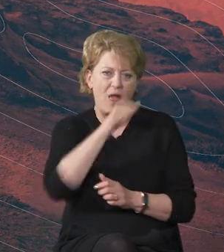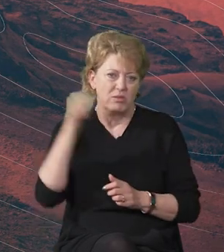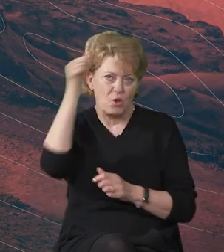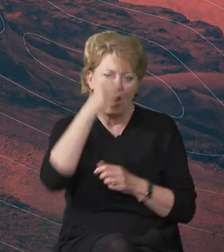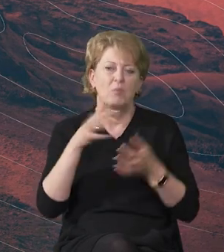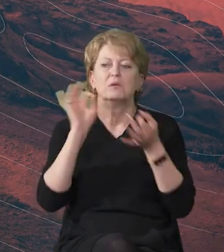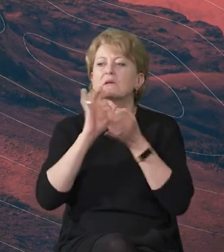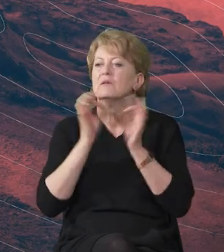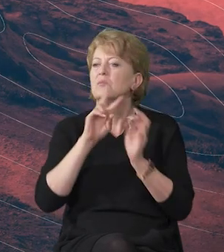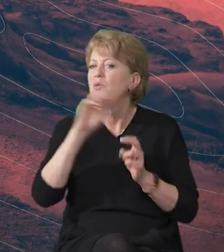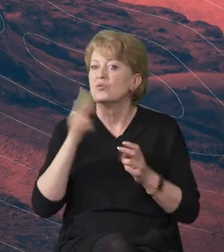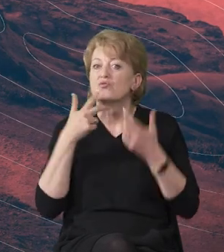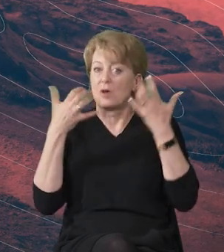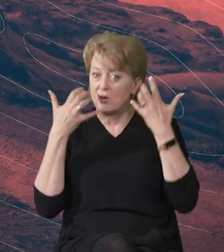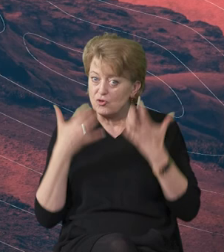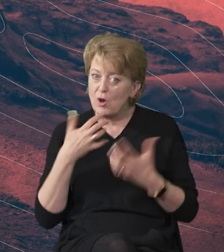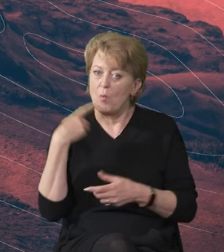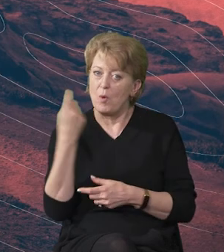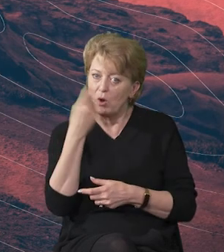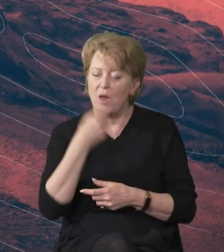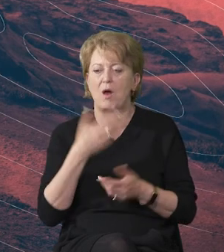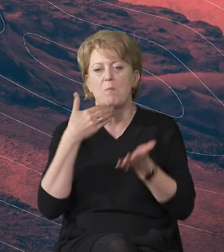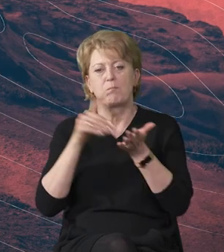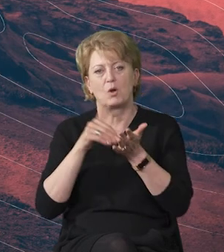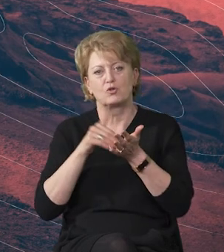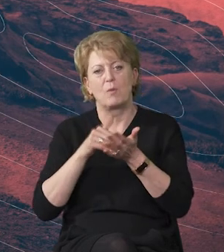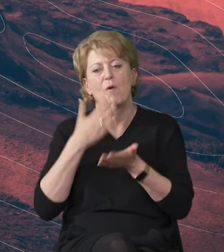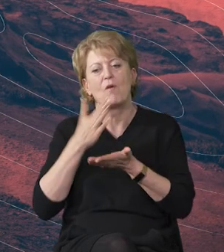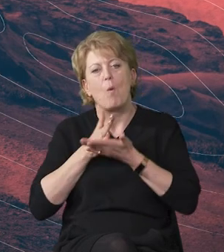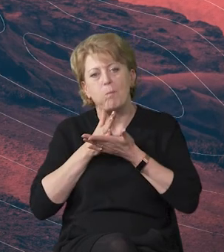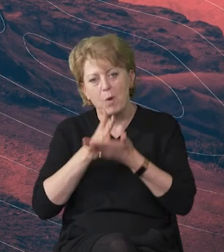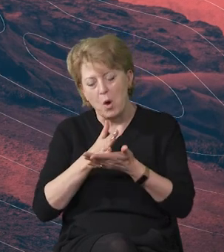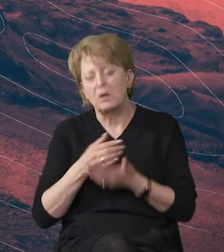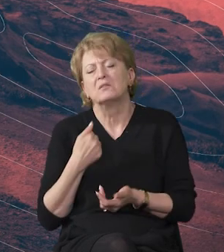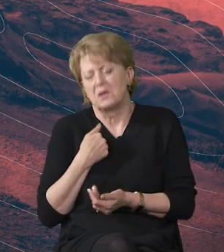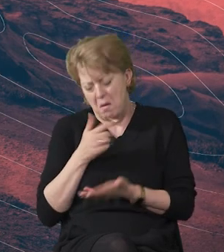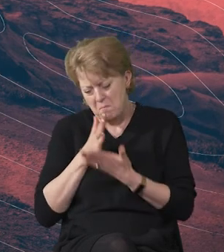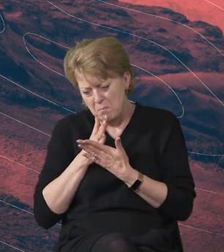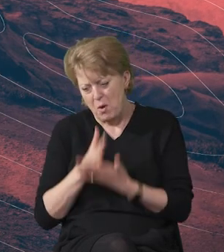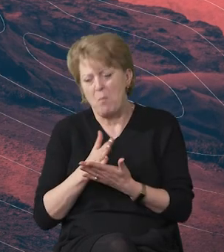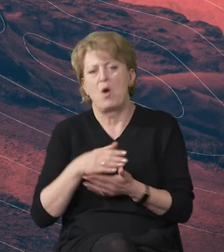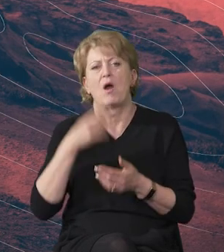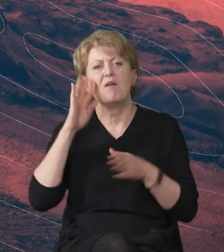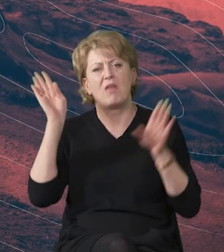potrzebowałby jakichś porad, ja bardzo chętnie służę, znajdźcie mnie na Facebooku i